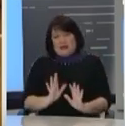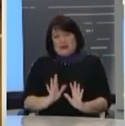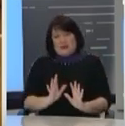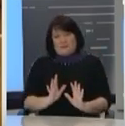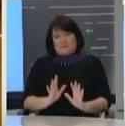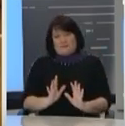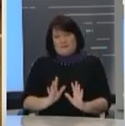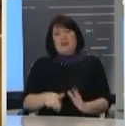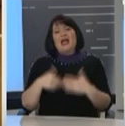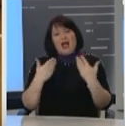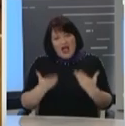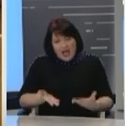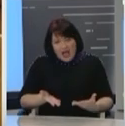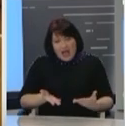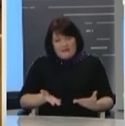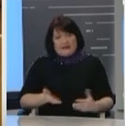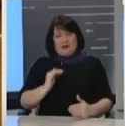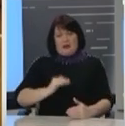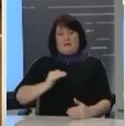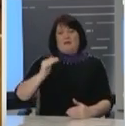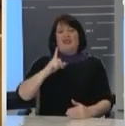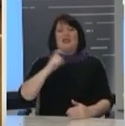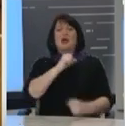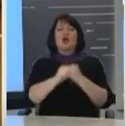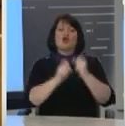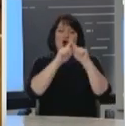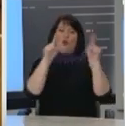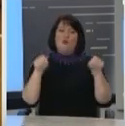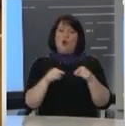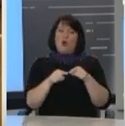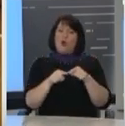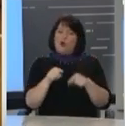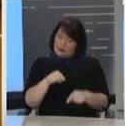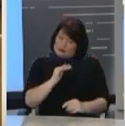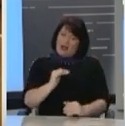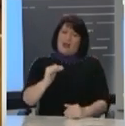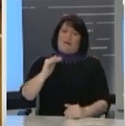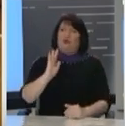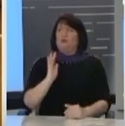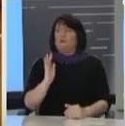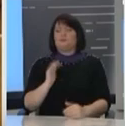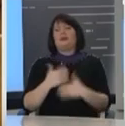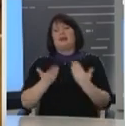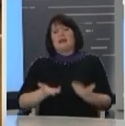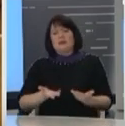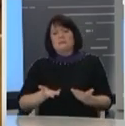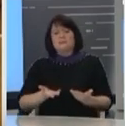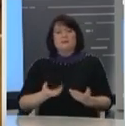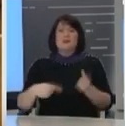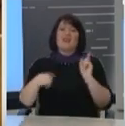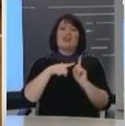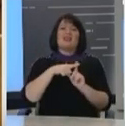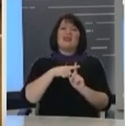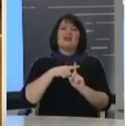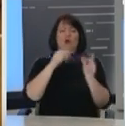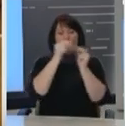είναι τα επίπεδα στα οποία βρίσκονται σήμερα τα δεκαετή ομόλογα. Και αυτή η θετική προοπτική